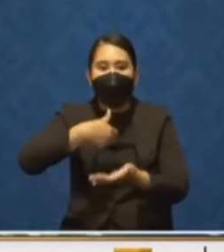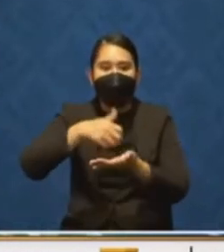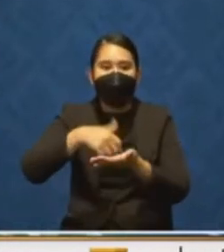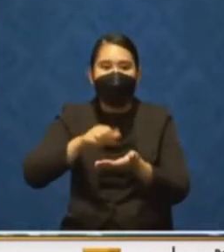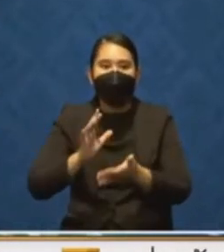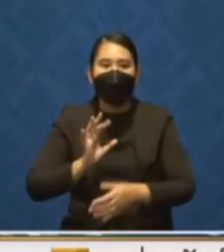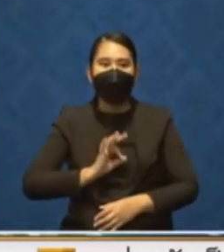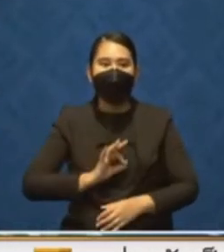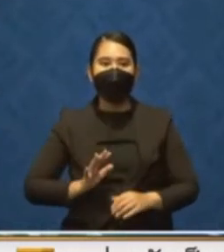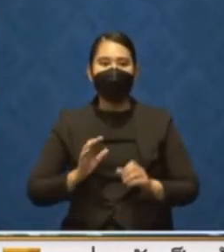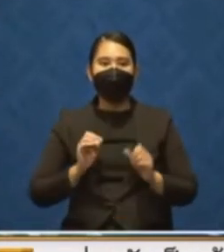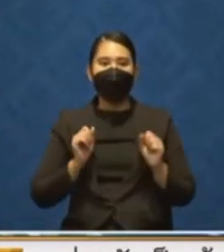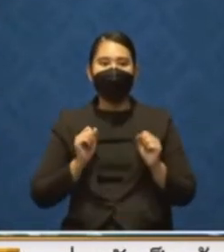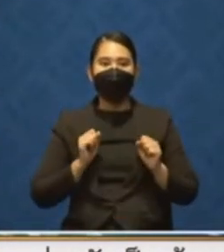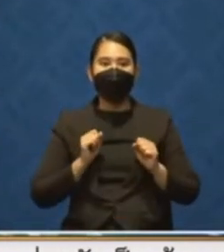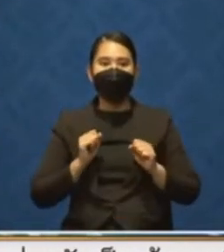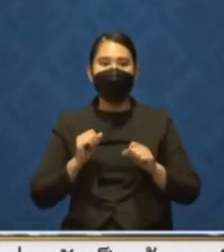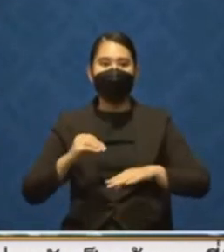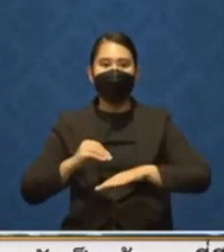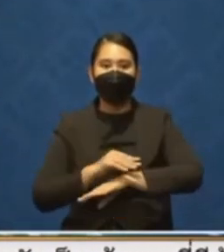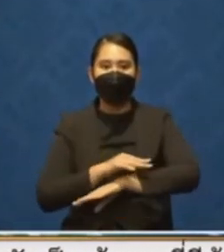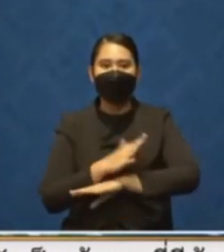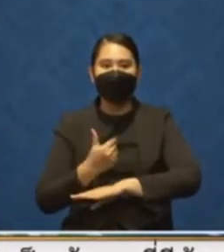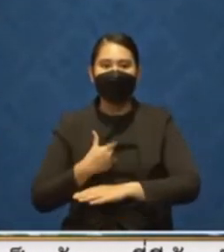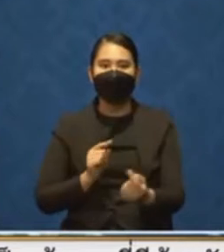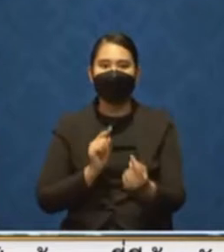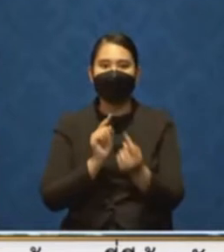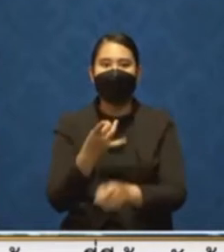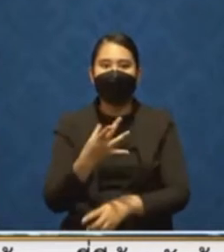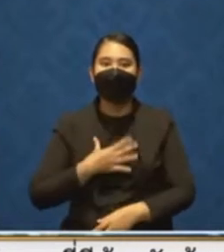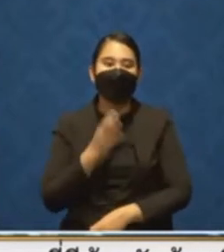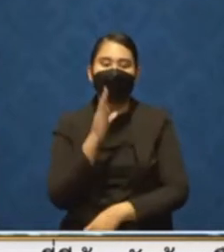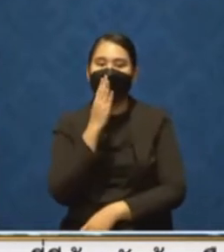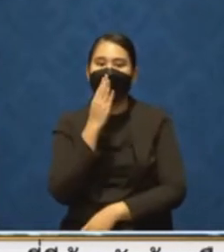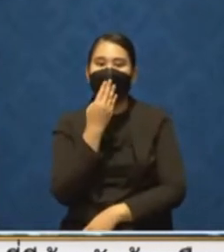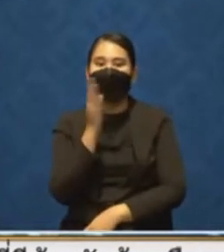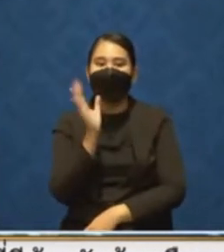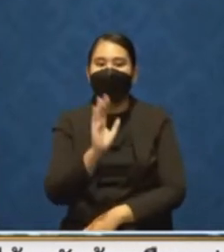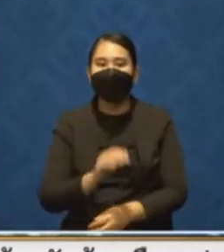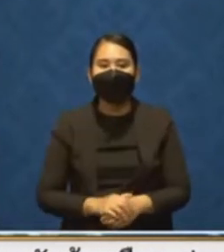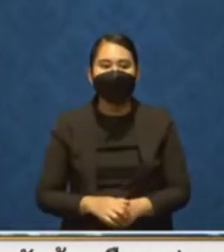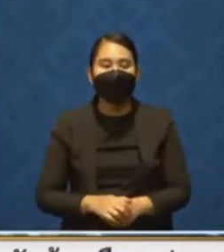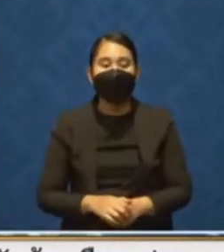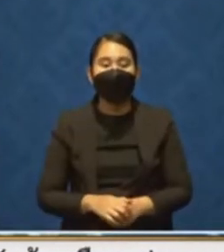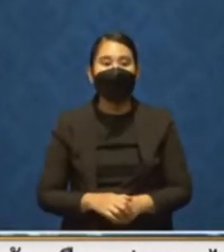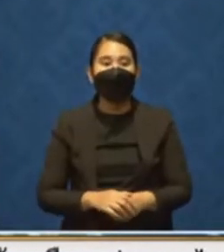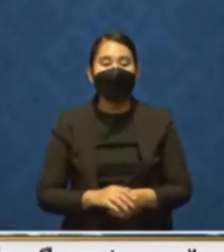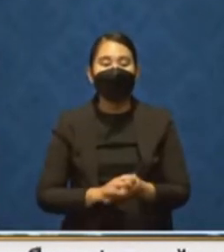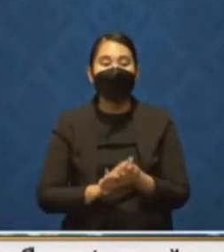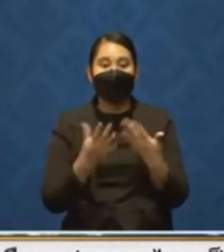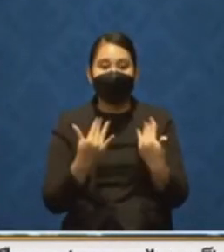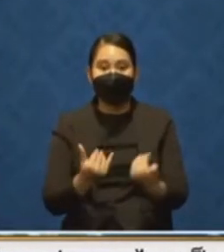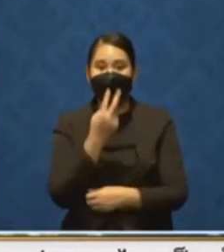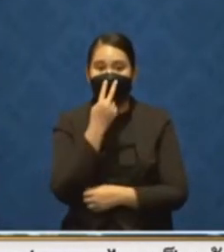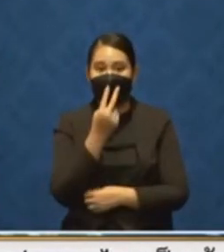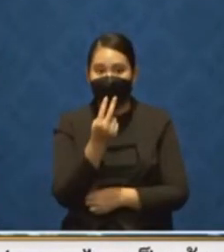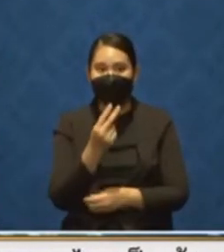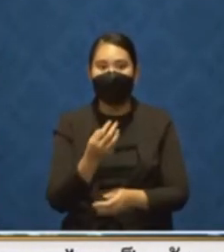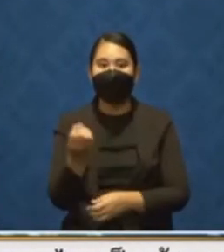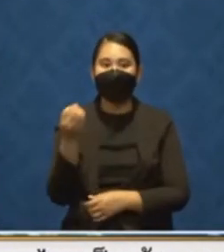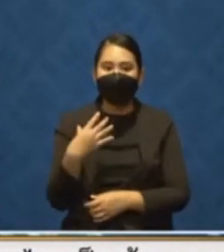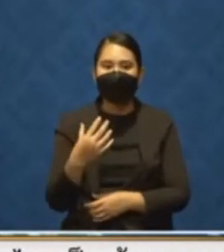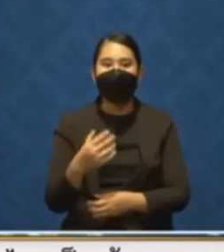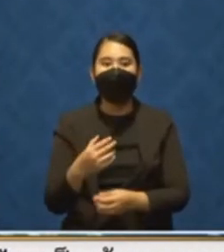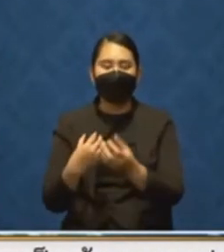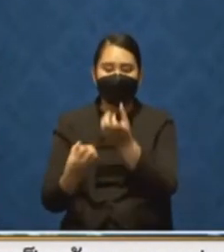ผมเจอเลยประมงเข้าออกมาแลกอ่ะน่าจะไม่พูดถึงนั่นแหละวันนี้เราก็เราก็ต้องไปดูด้วยว่าถ้าเข้ามาแจ้งมาเลยมา